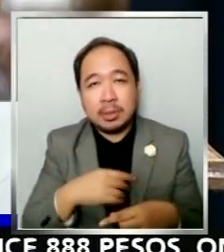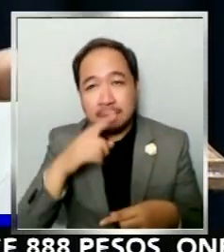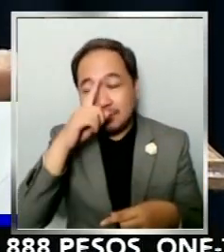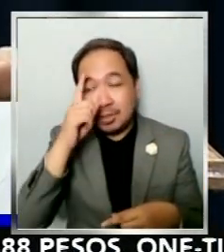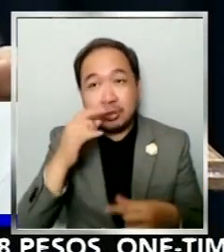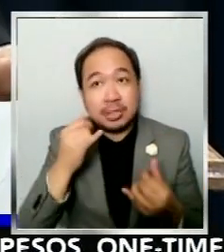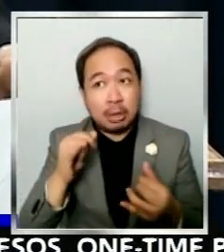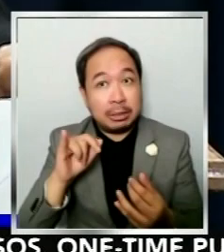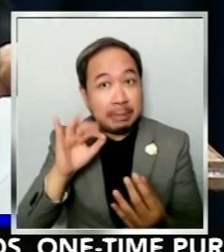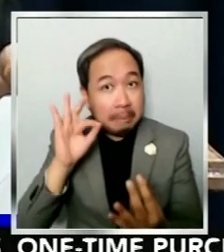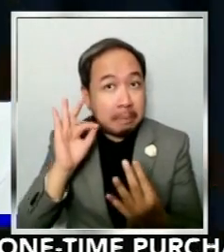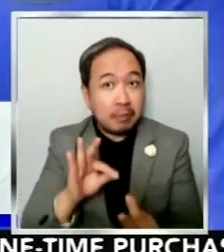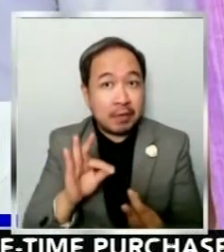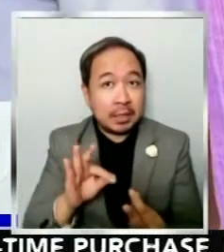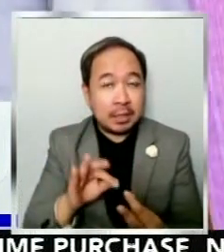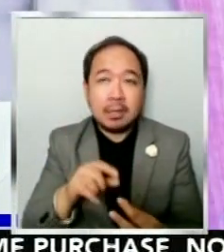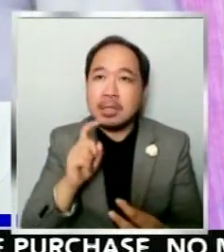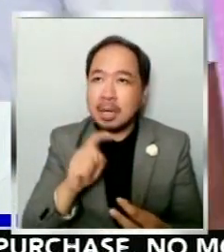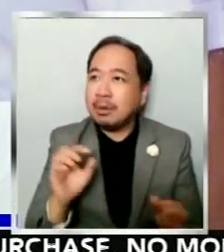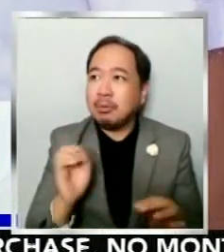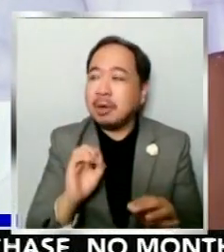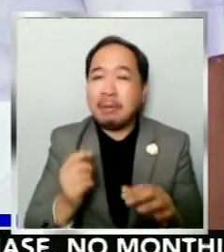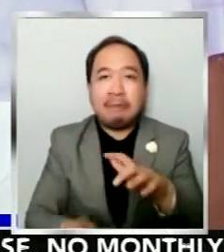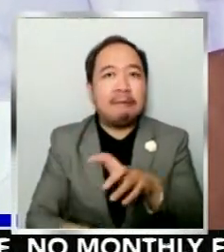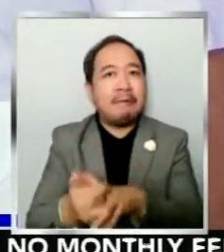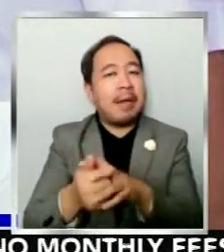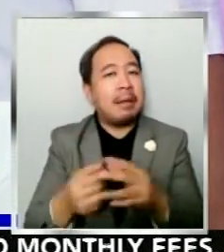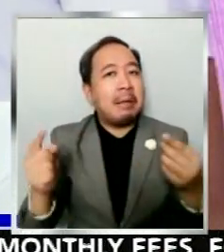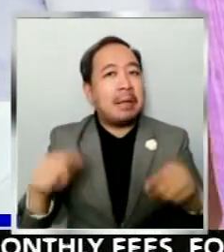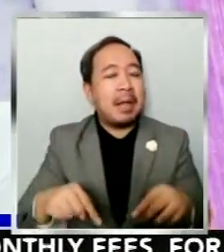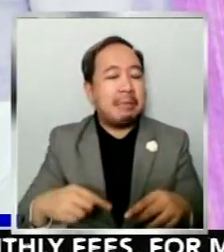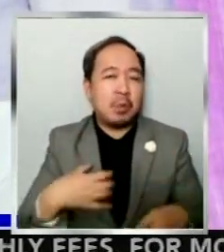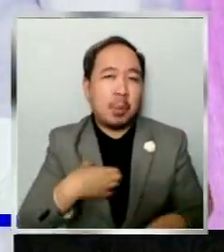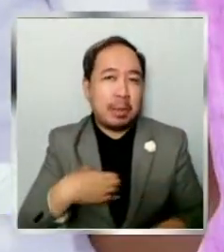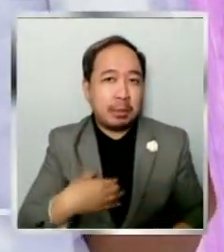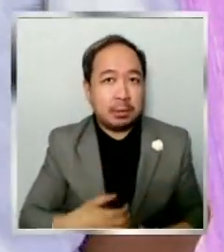wala sa natin na pailan ng kaso. Emil Sumangil, Nakatutok, 24 Oras.